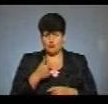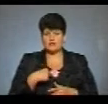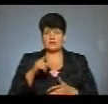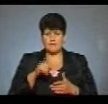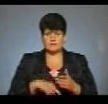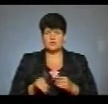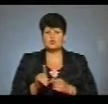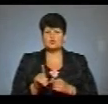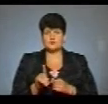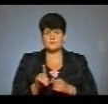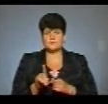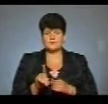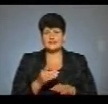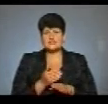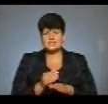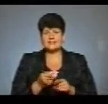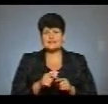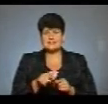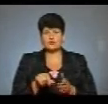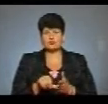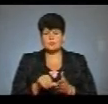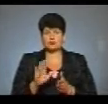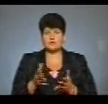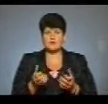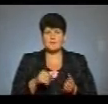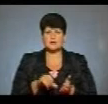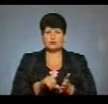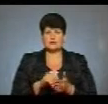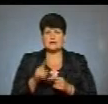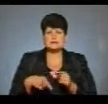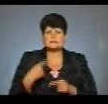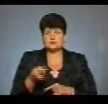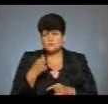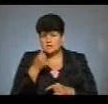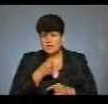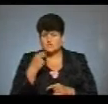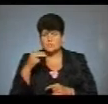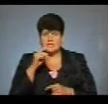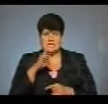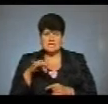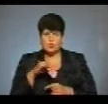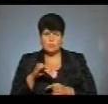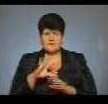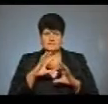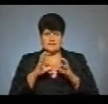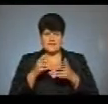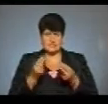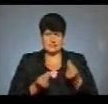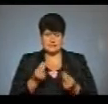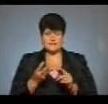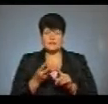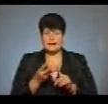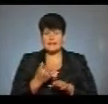що частина цих учасників буде приймати участь наступного року в чемпіонаті Європи і всесвітніх іграх. Третій